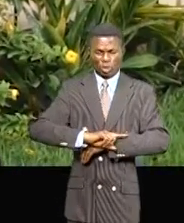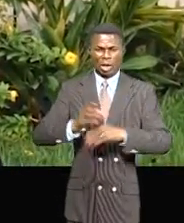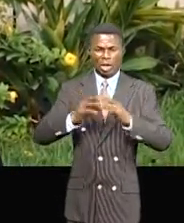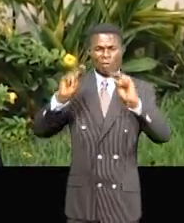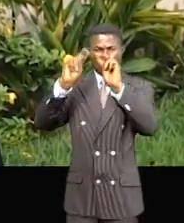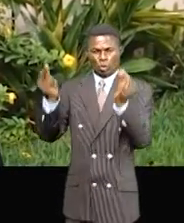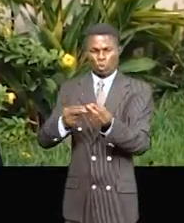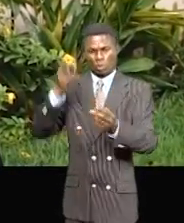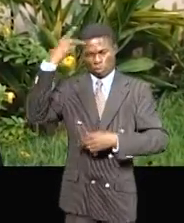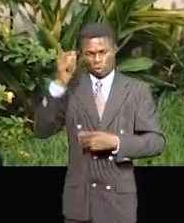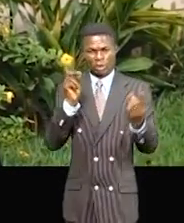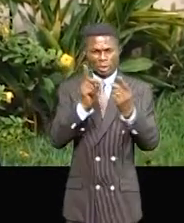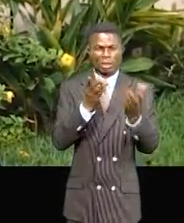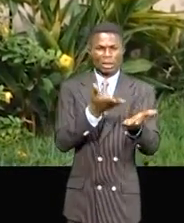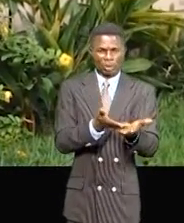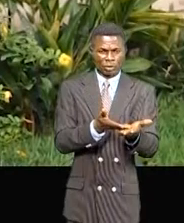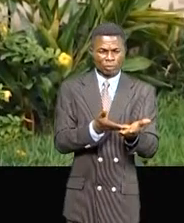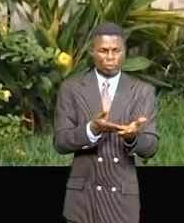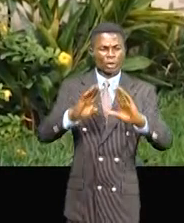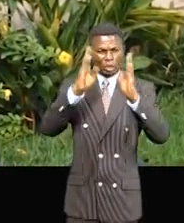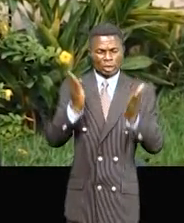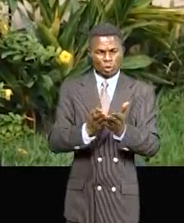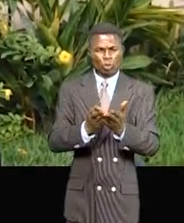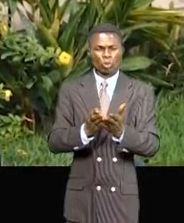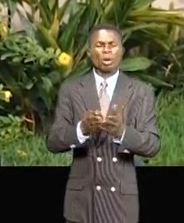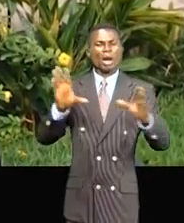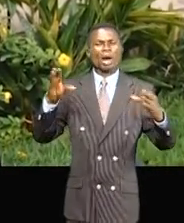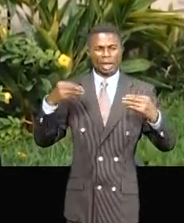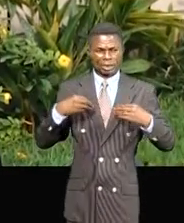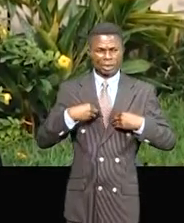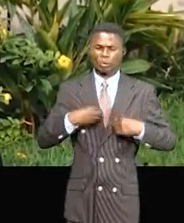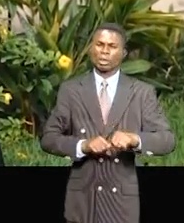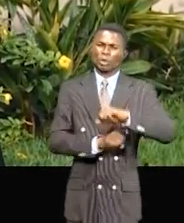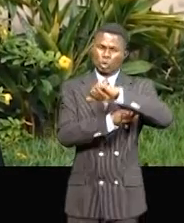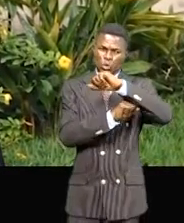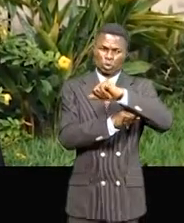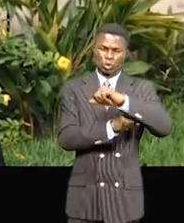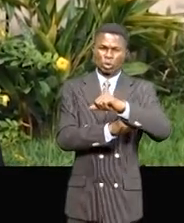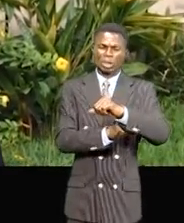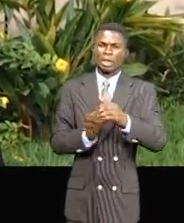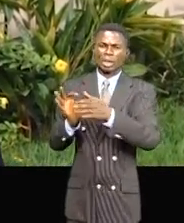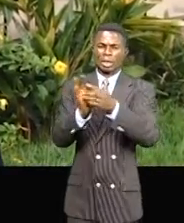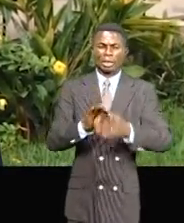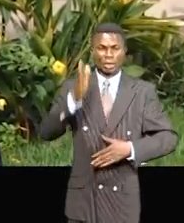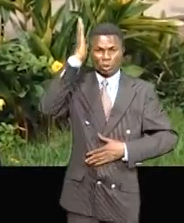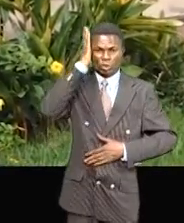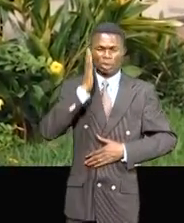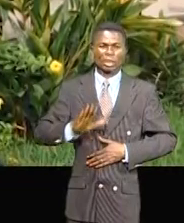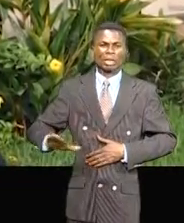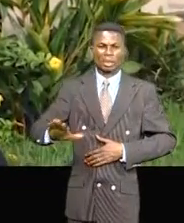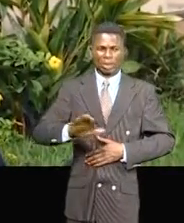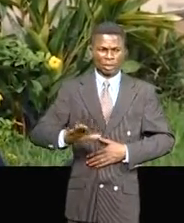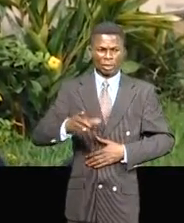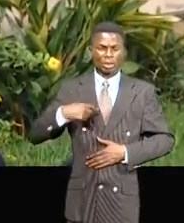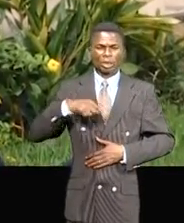regroupements politiques, et tous ont réaffirmé leur soutien à l'Union sacrée de la Nation.